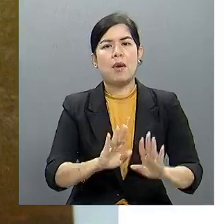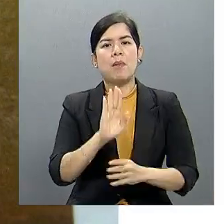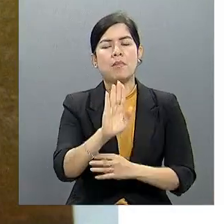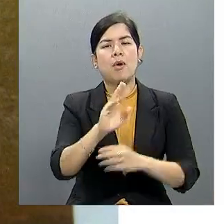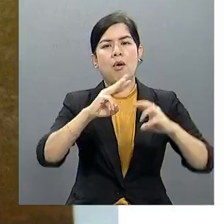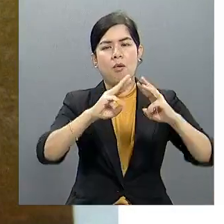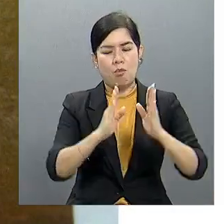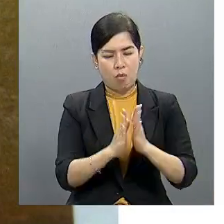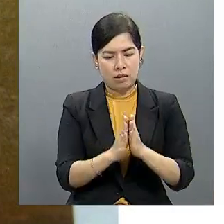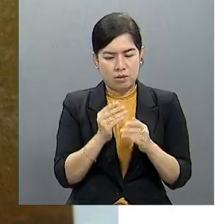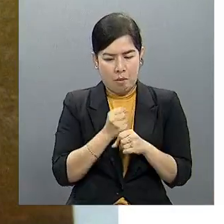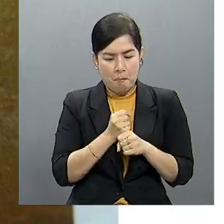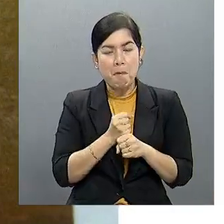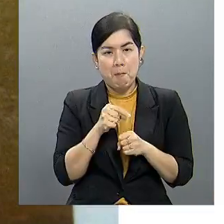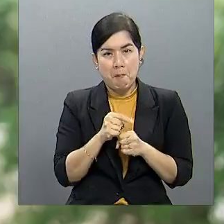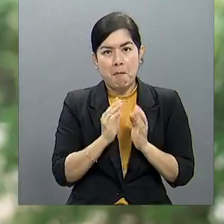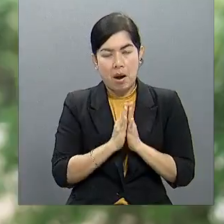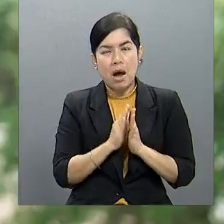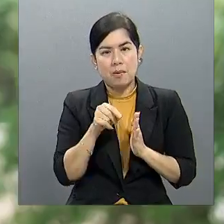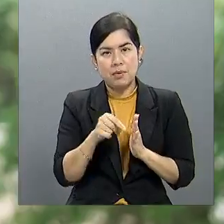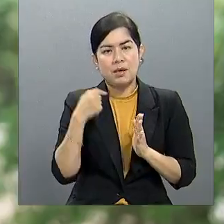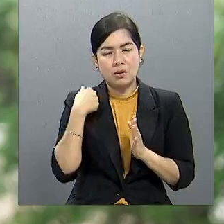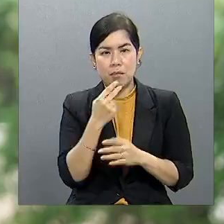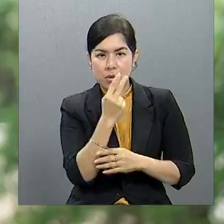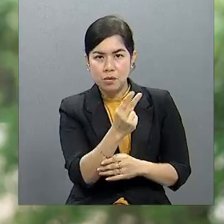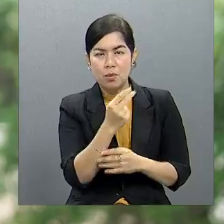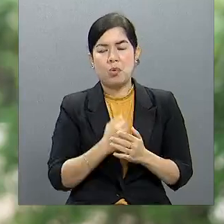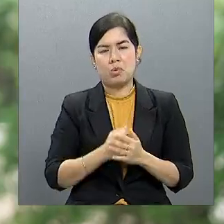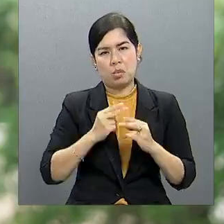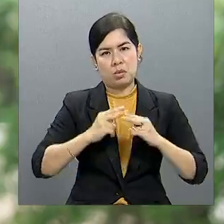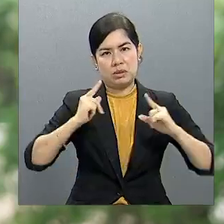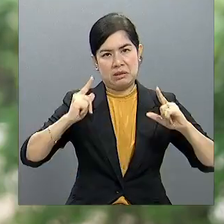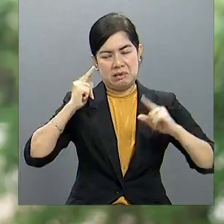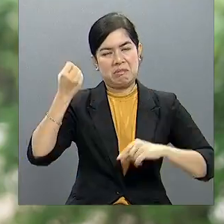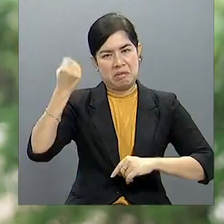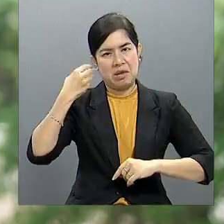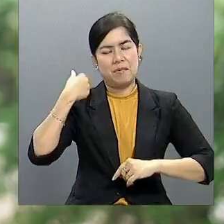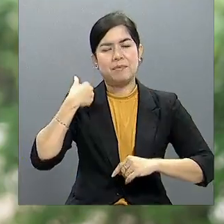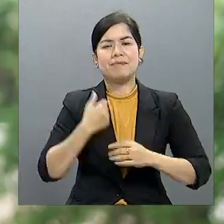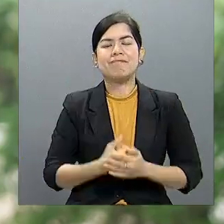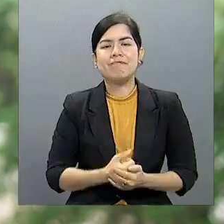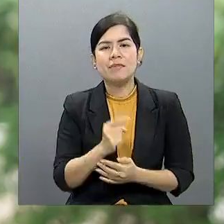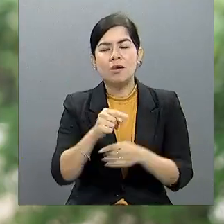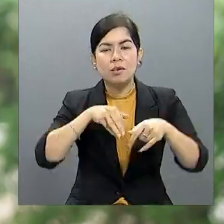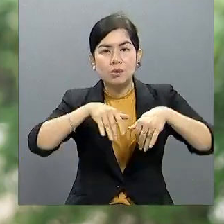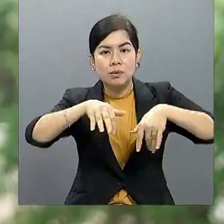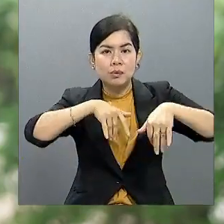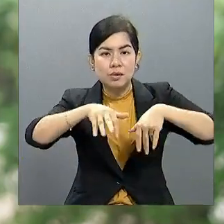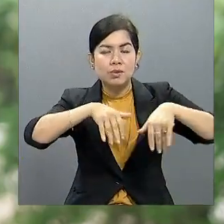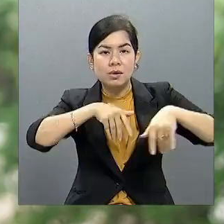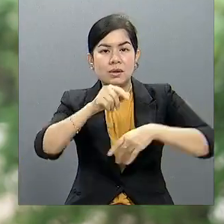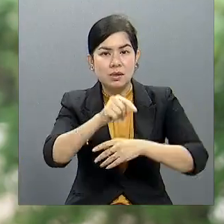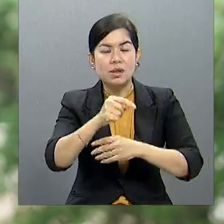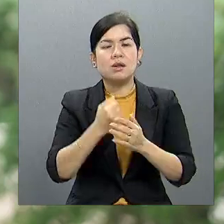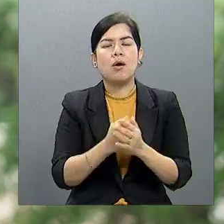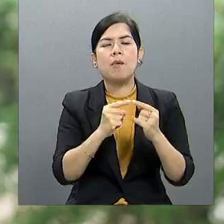แบเลนพาอะไรอยนี้ค่เขาก็มาที่ชุชนของเราที่มัจะเห็นได้ว่าชมชนเรามักจะเปชมชนที่วทนาทำ